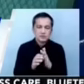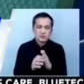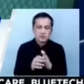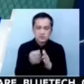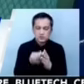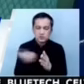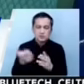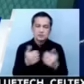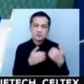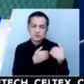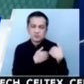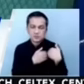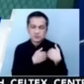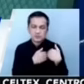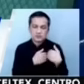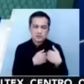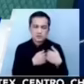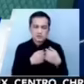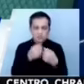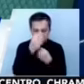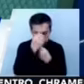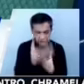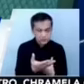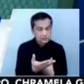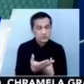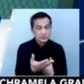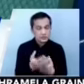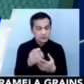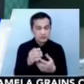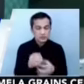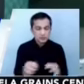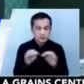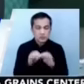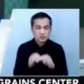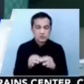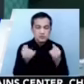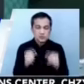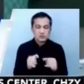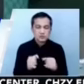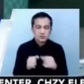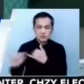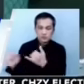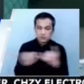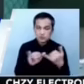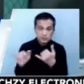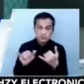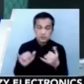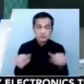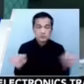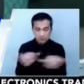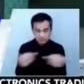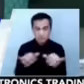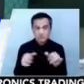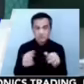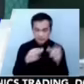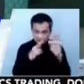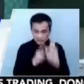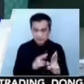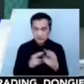of obedience That's why it's important yung issue ng mutual respect ah if if